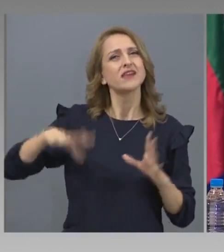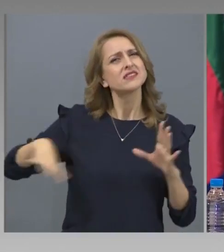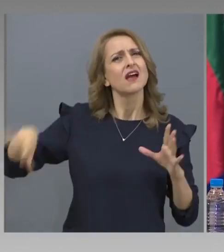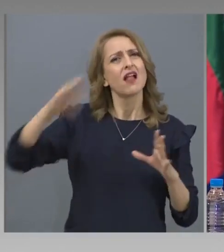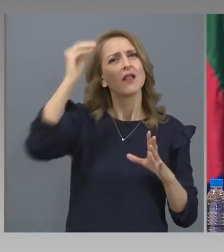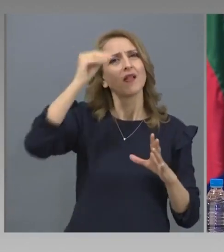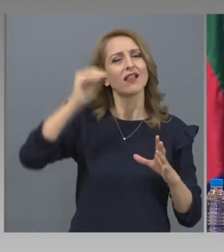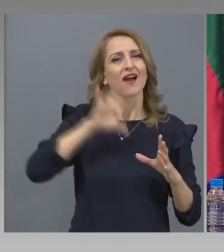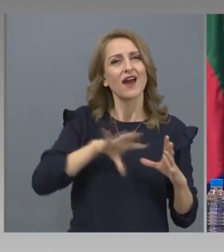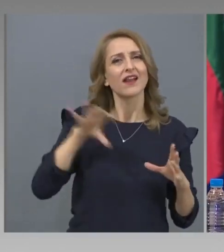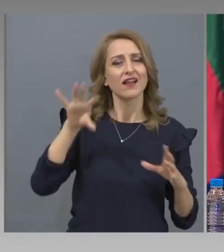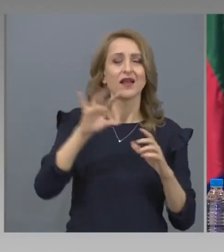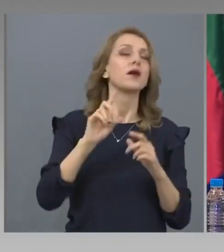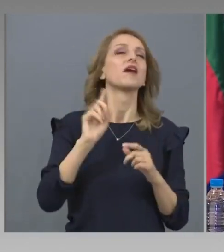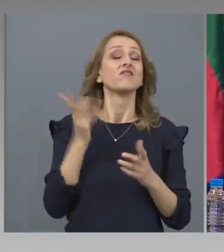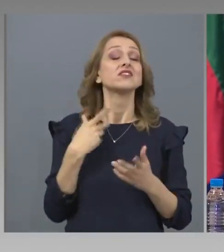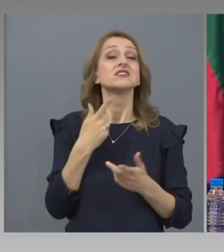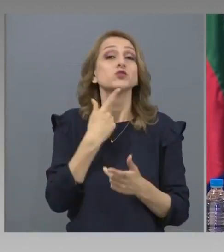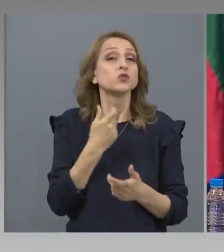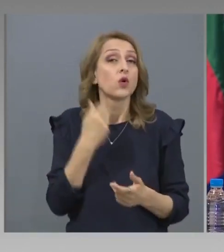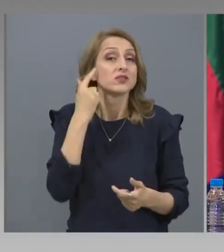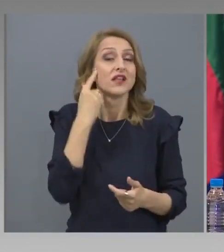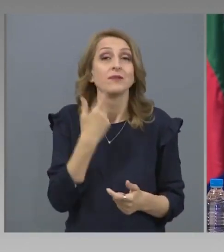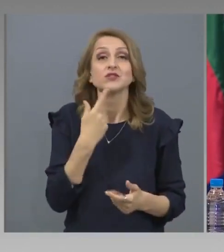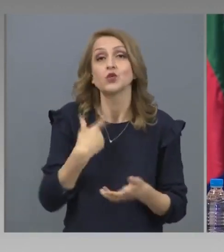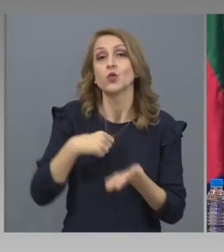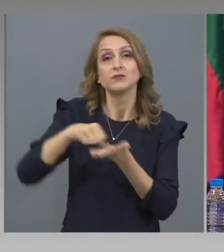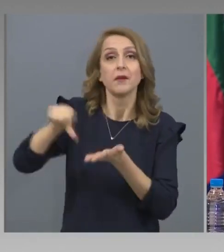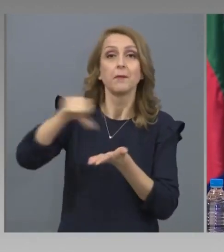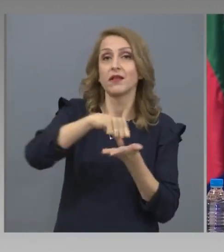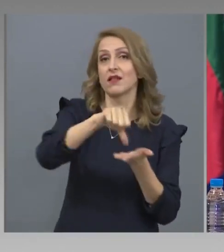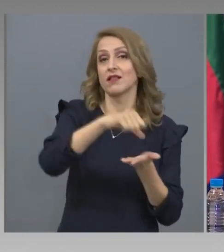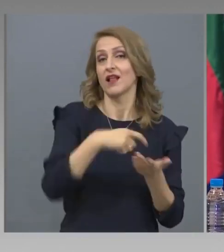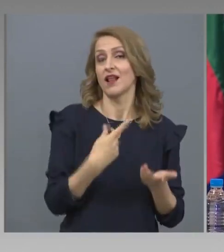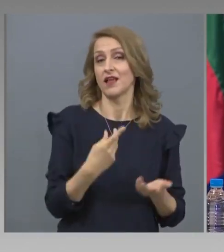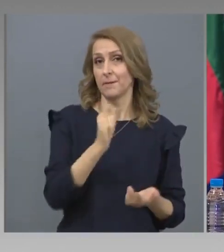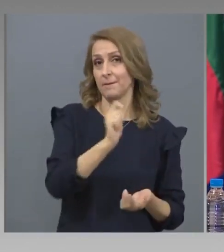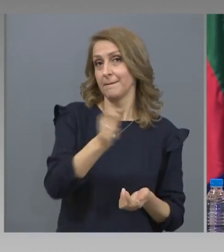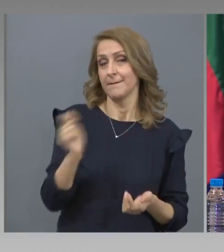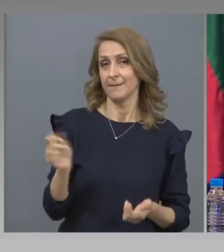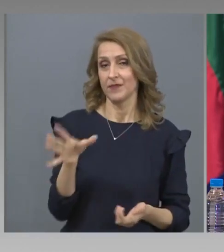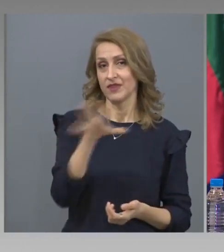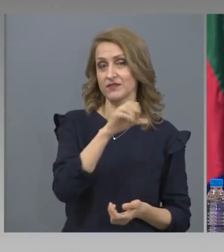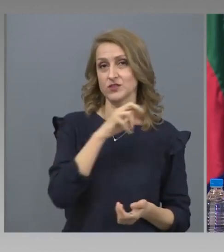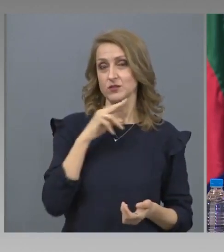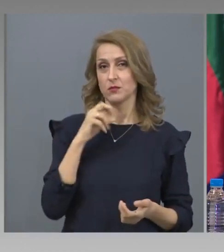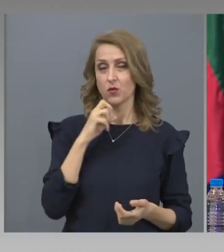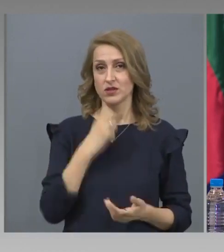мога да изброя 11 500 души.